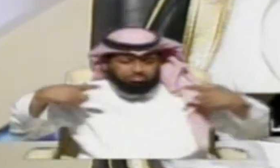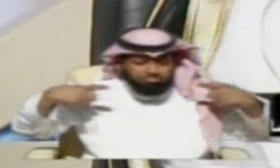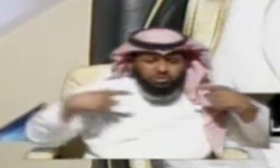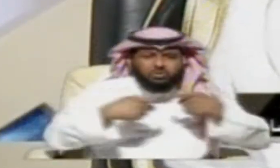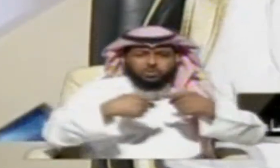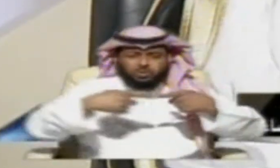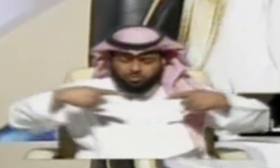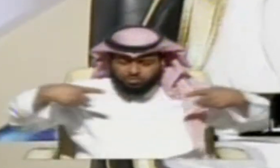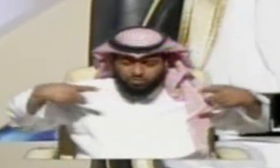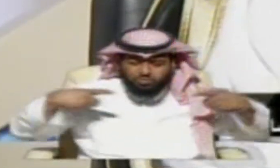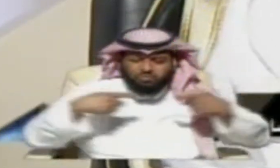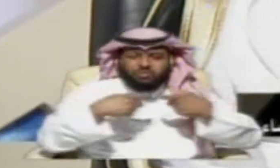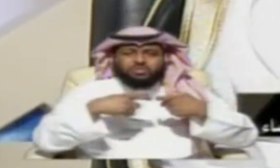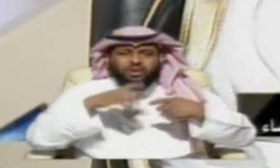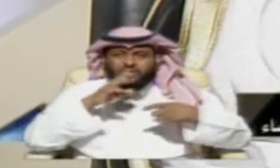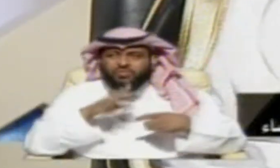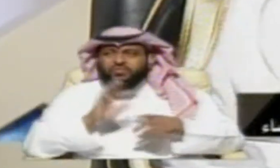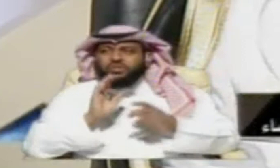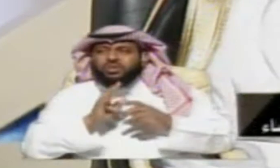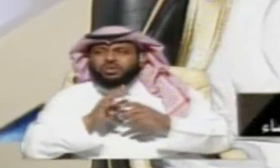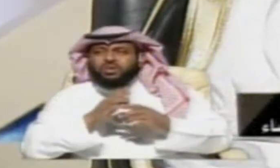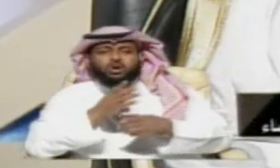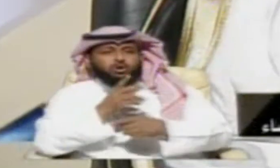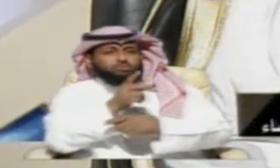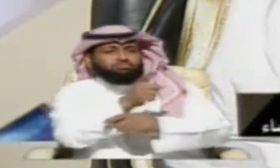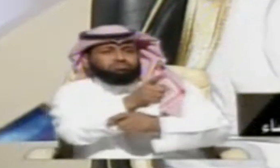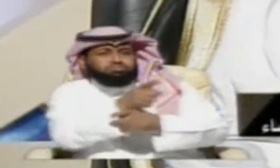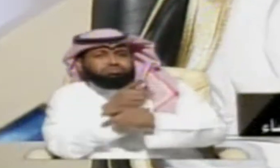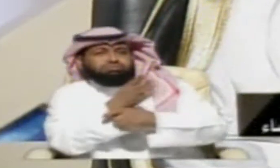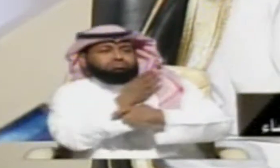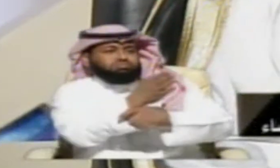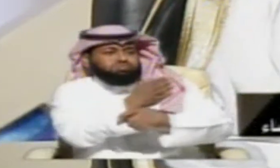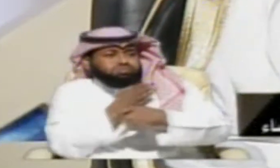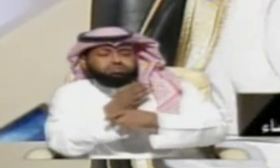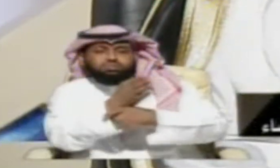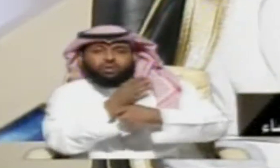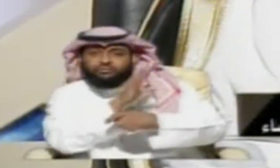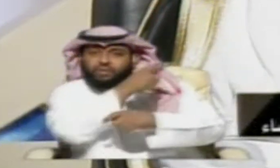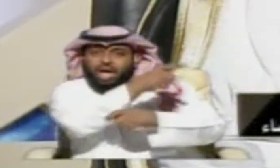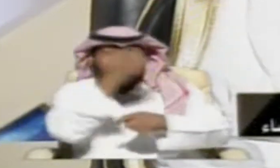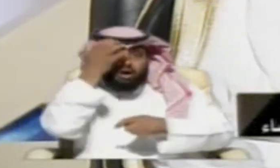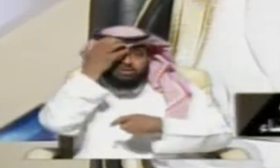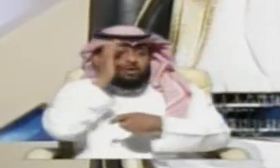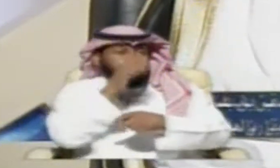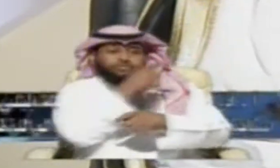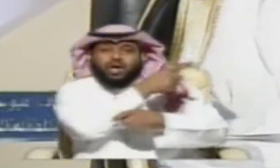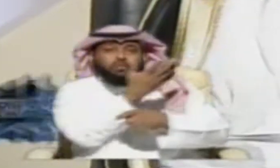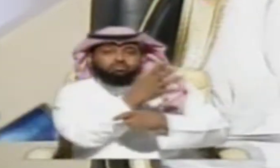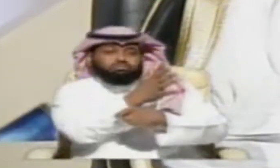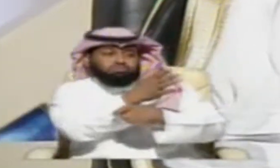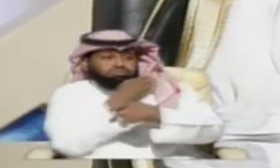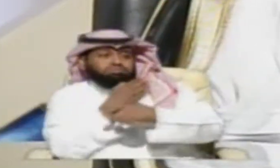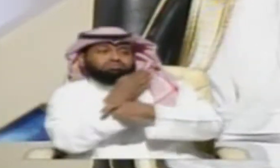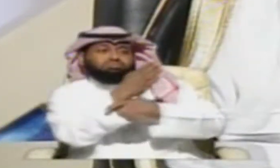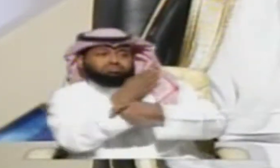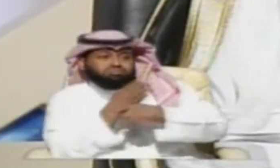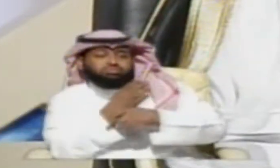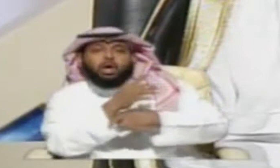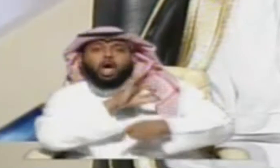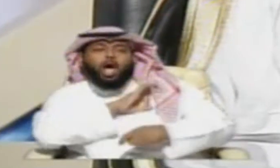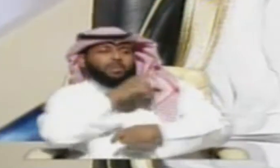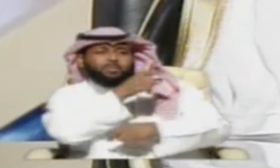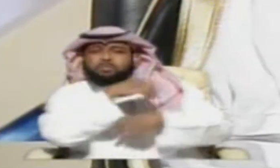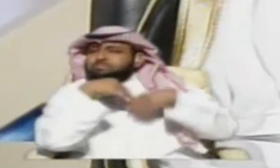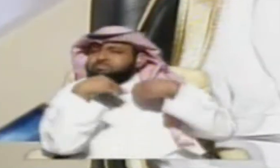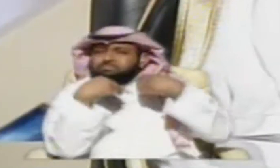المعتدي بجراراته ودباباته وطائراته ومعداته التي لا تعرف رحمة ولا